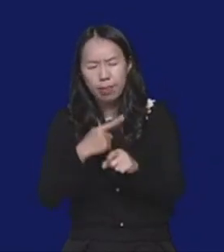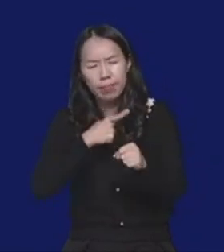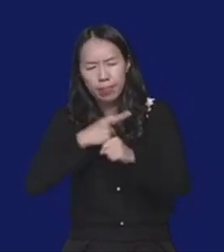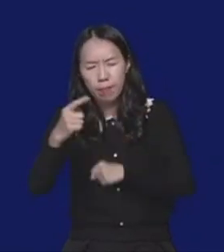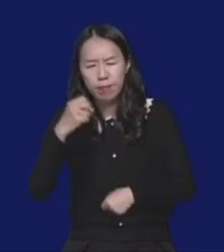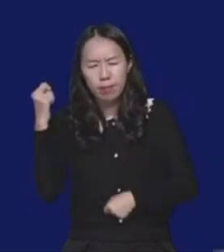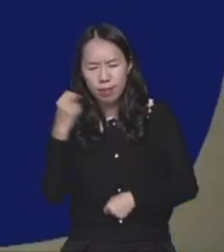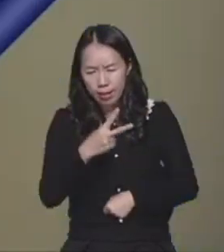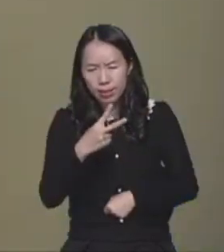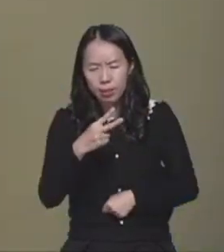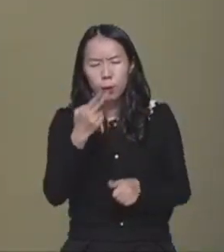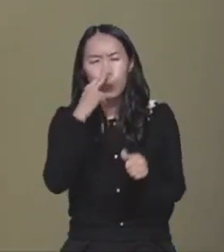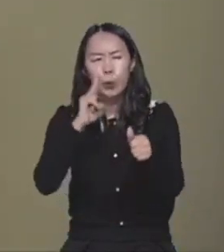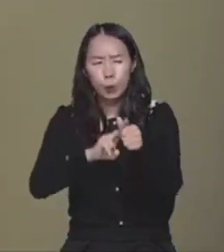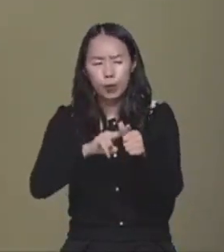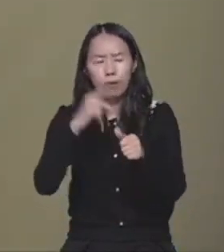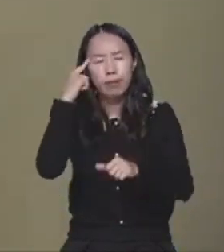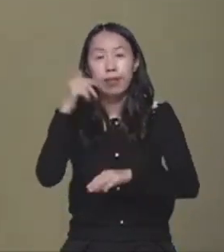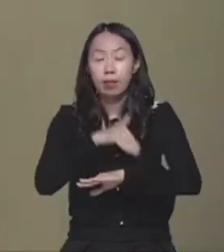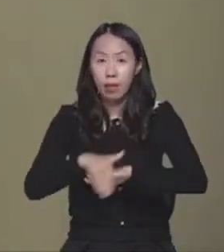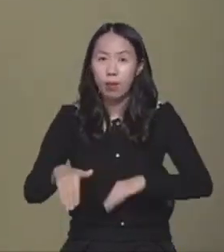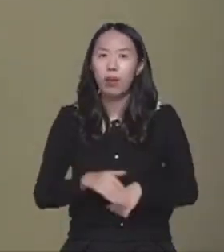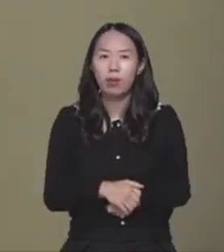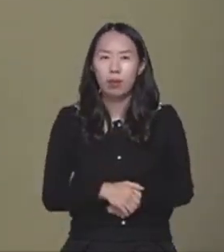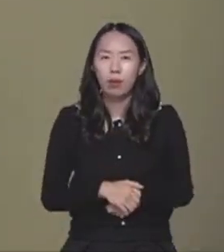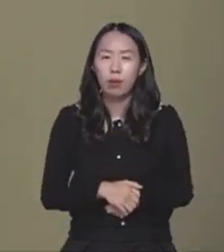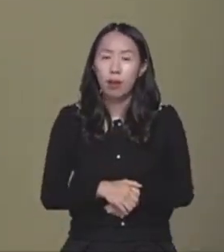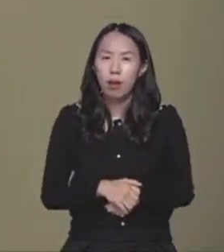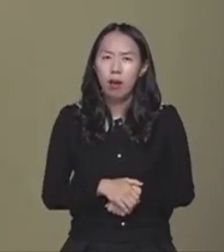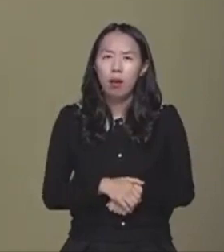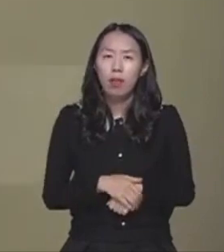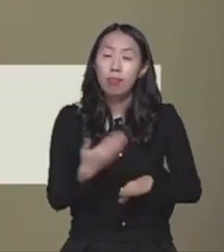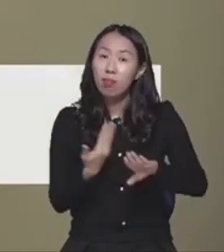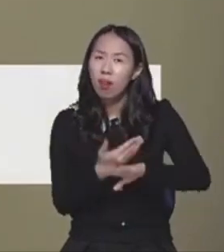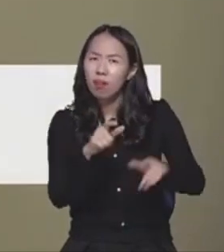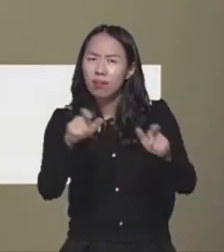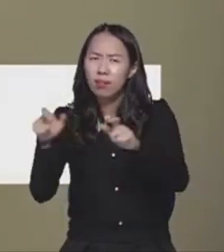전하겠다고 밝혔습니다 당혹스러운 건